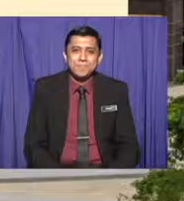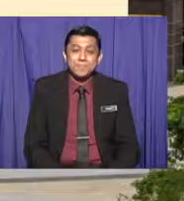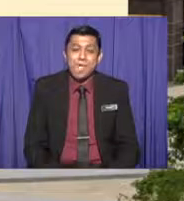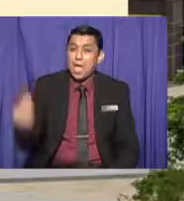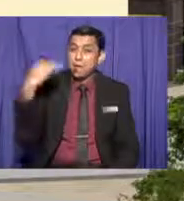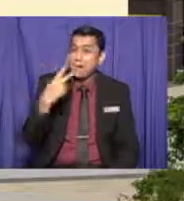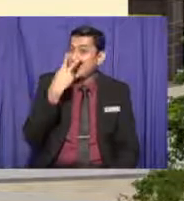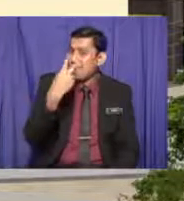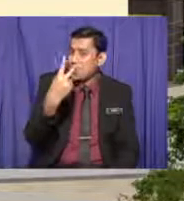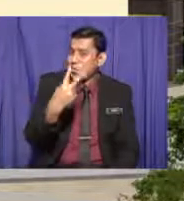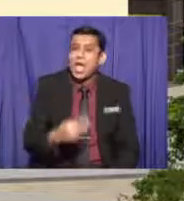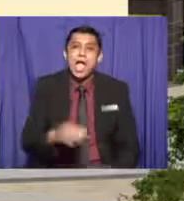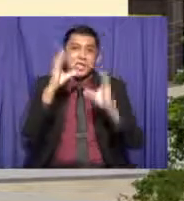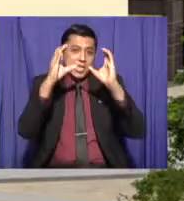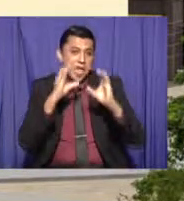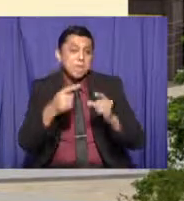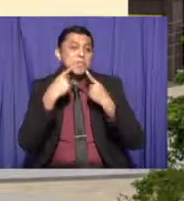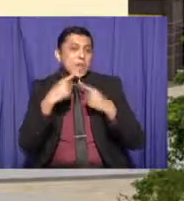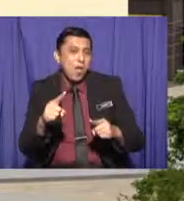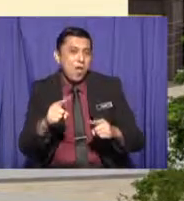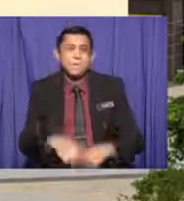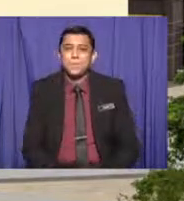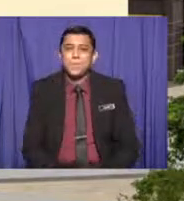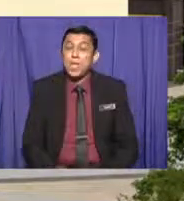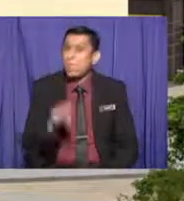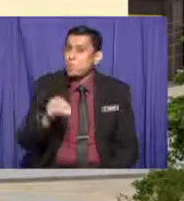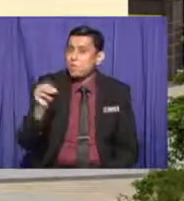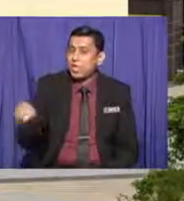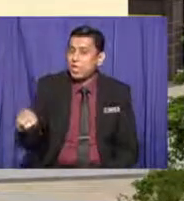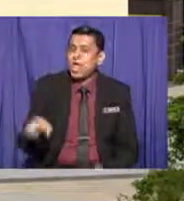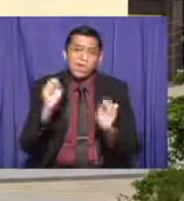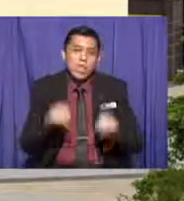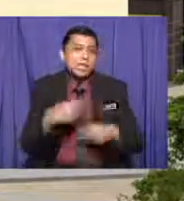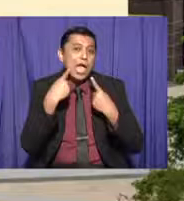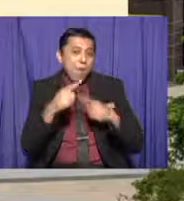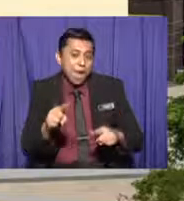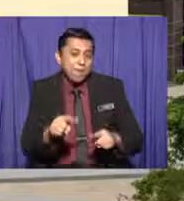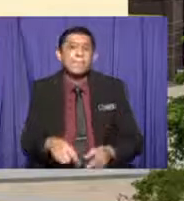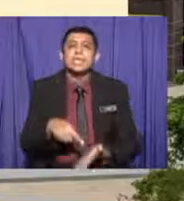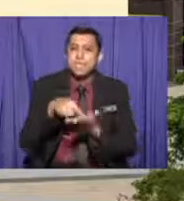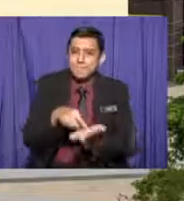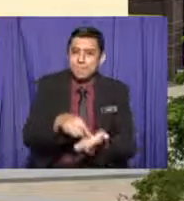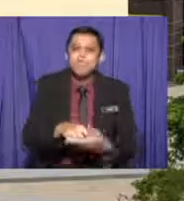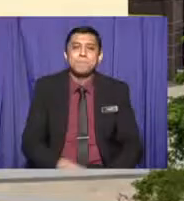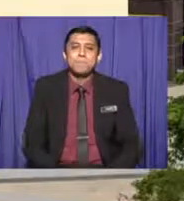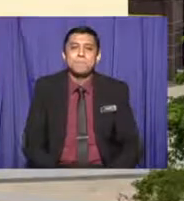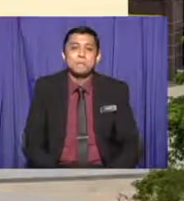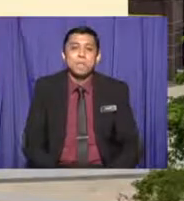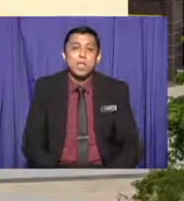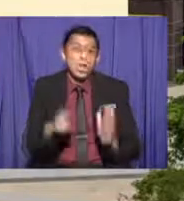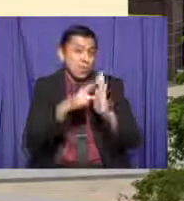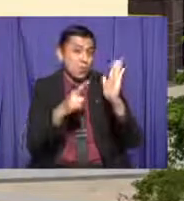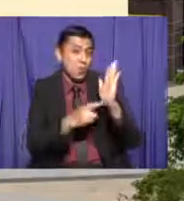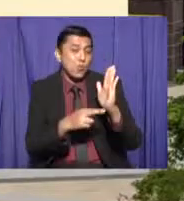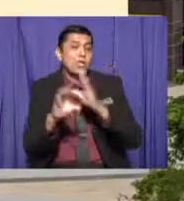Mari kita lihat cara menjawab. Murid-murid boleh menjawab begini. Rukun